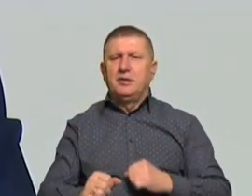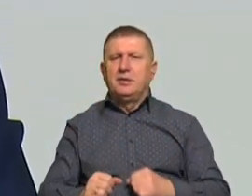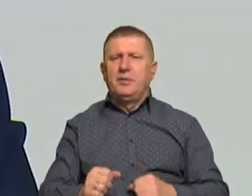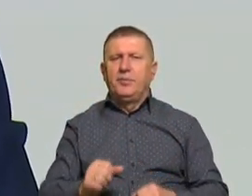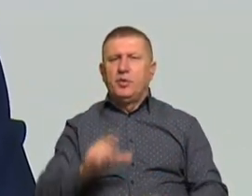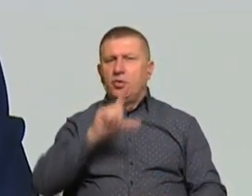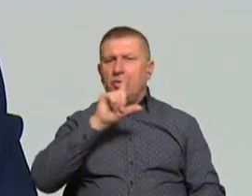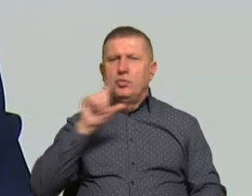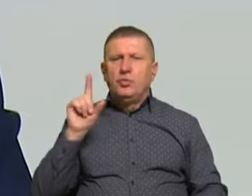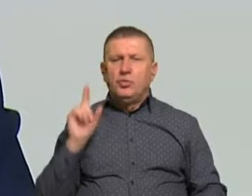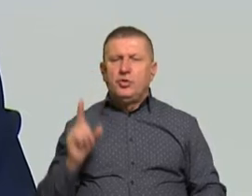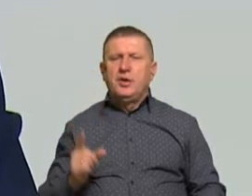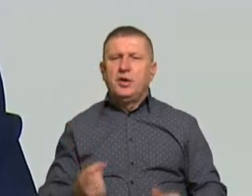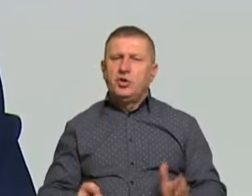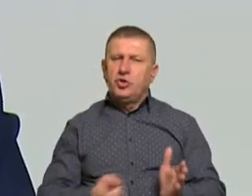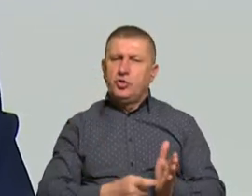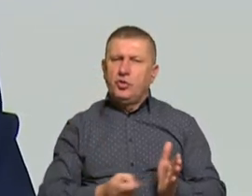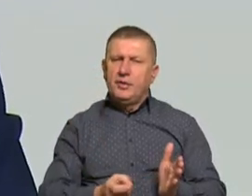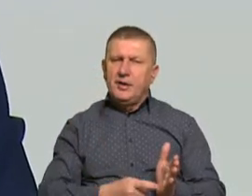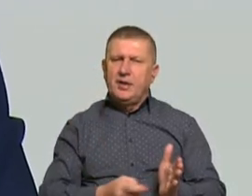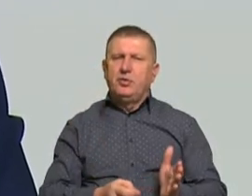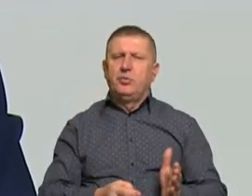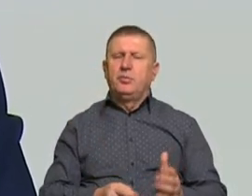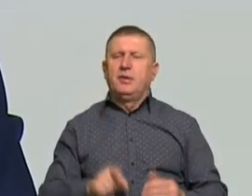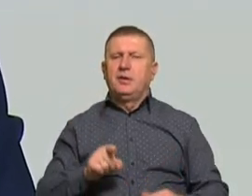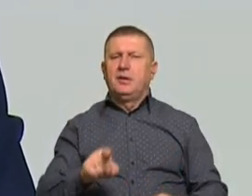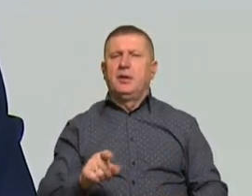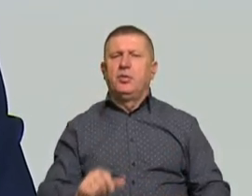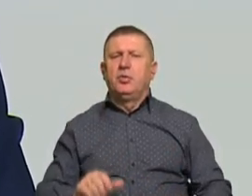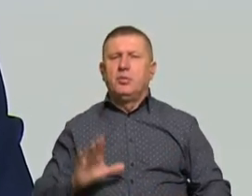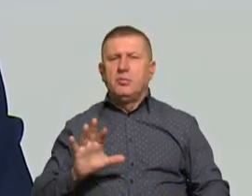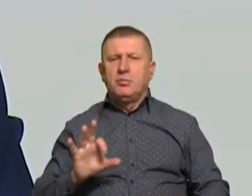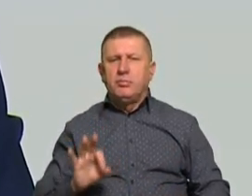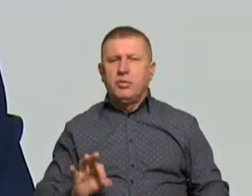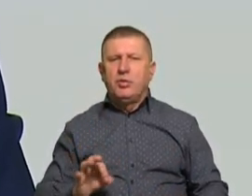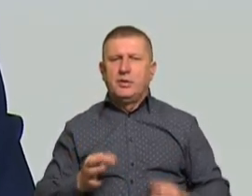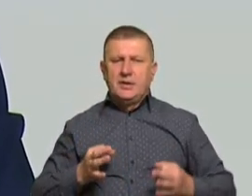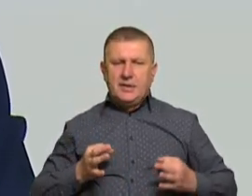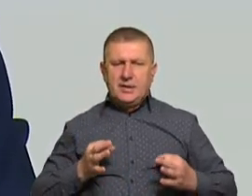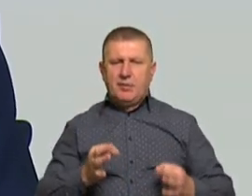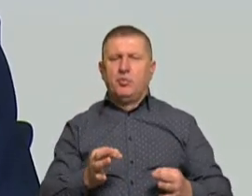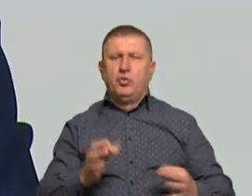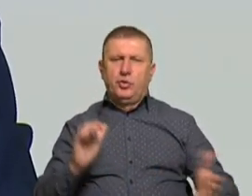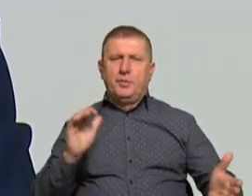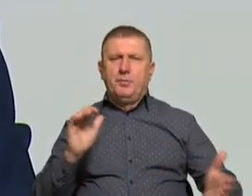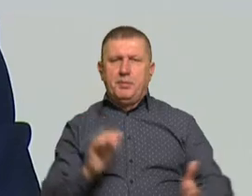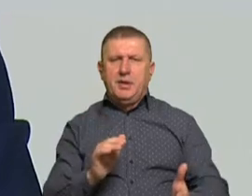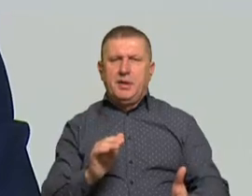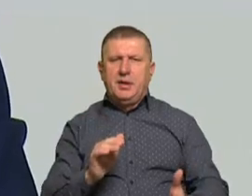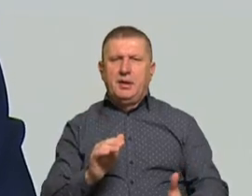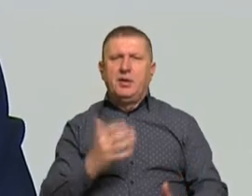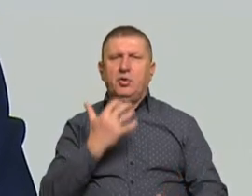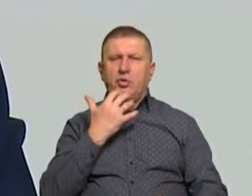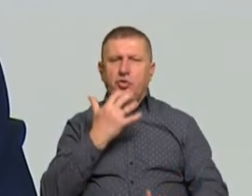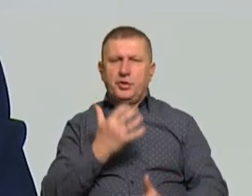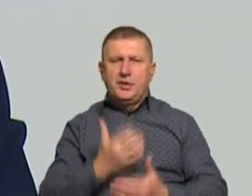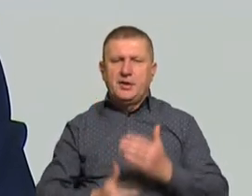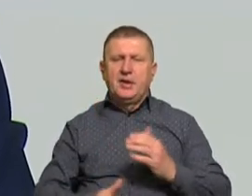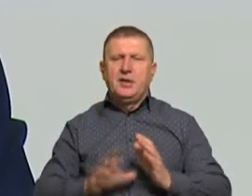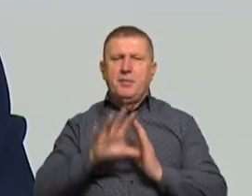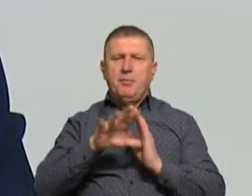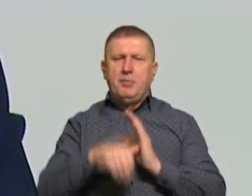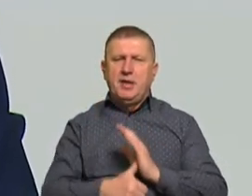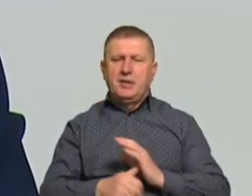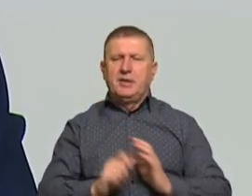się o to, ponieważ wymusza to cyrkulację te pojazdów, jak również nakłania do korzystania z komunikacji